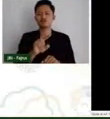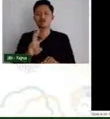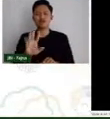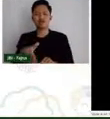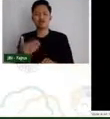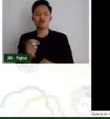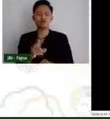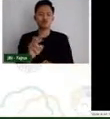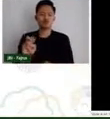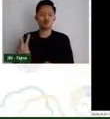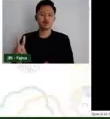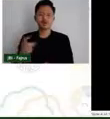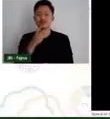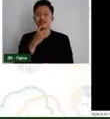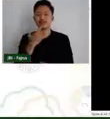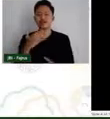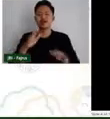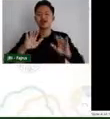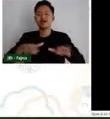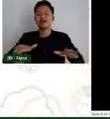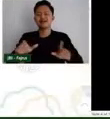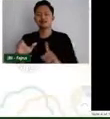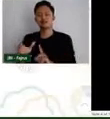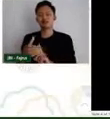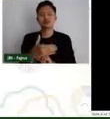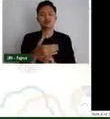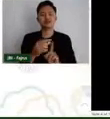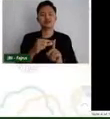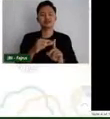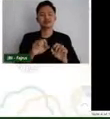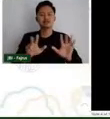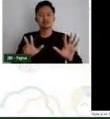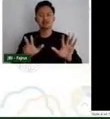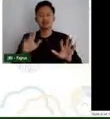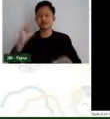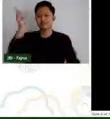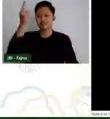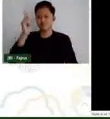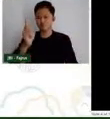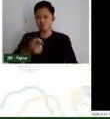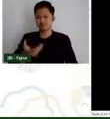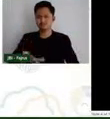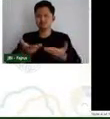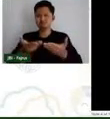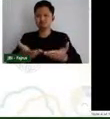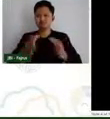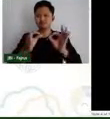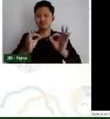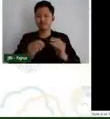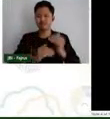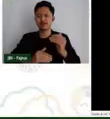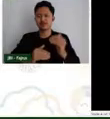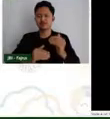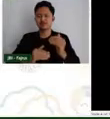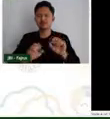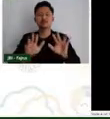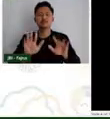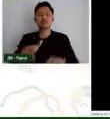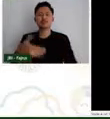tentang perlindungan anak pasal 48, pemerintah wajib menyelenggarakan pendidikan dasar minimal 9 tahun untuk semua